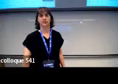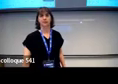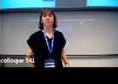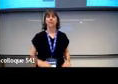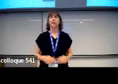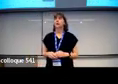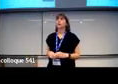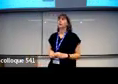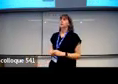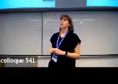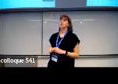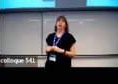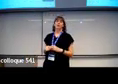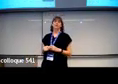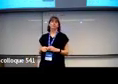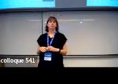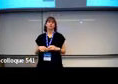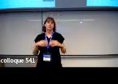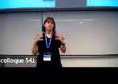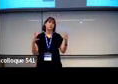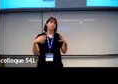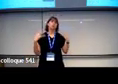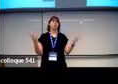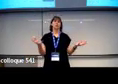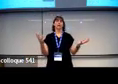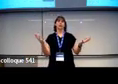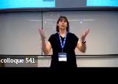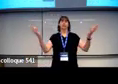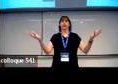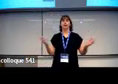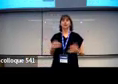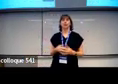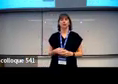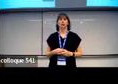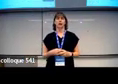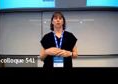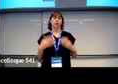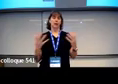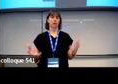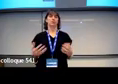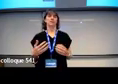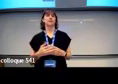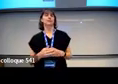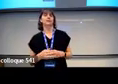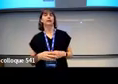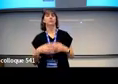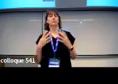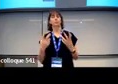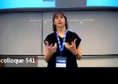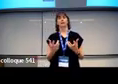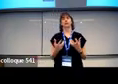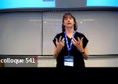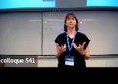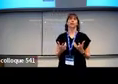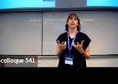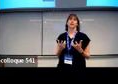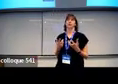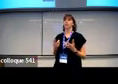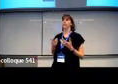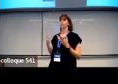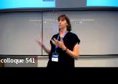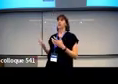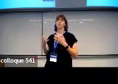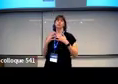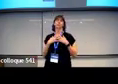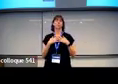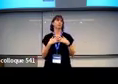la présentation. Ce que je veux faire, c'est vous expliquer pourquoi on a créé notre REL, en quoi elle consiste, et ensuite vous parler de l'équipe de création